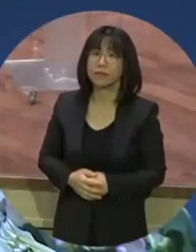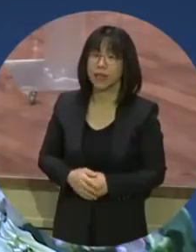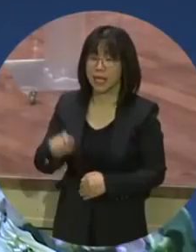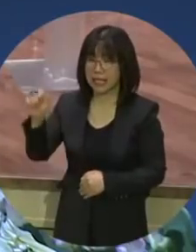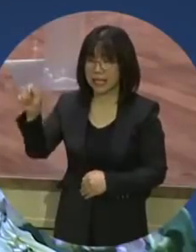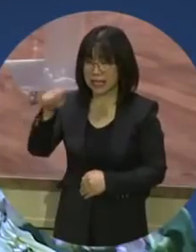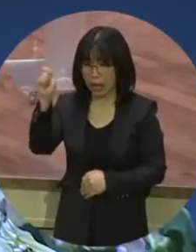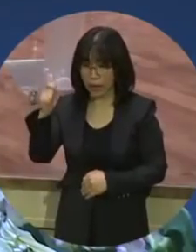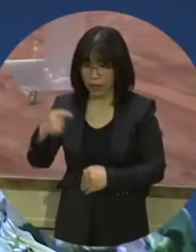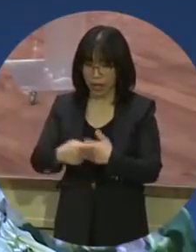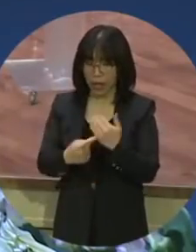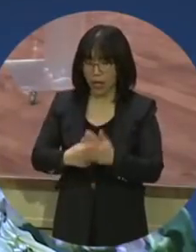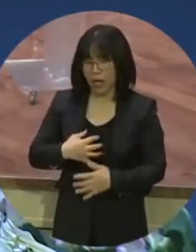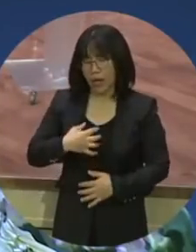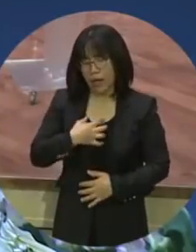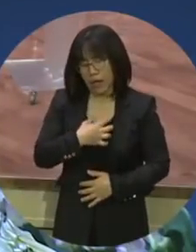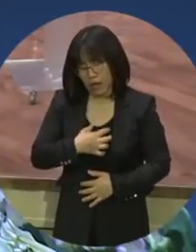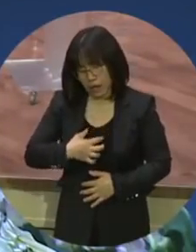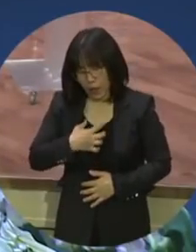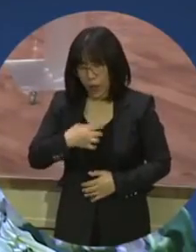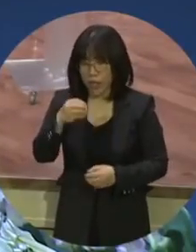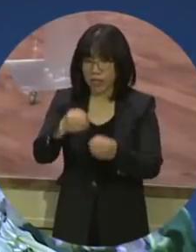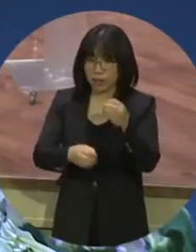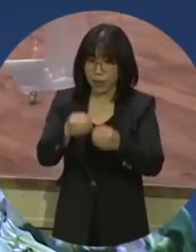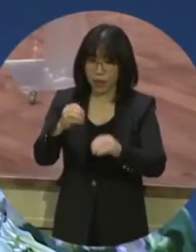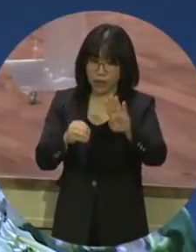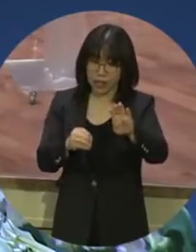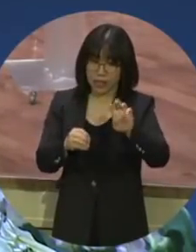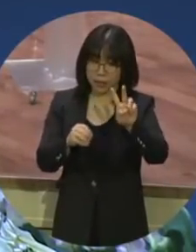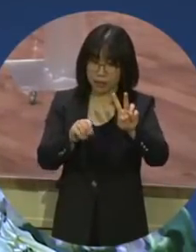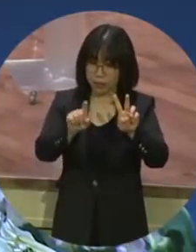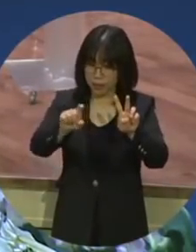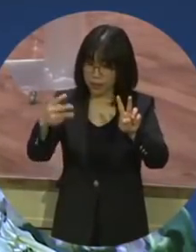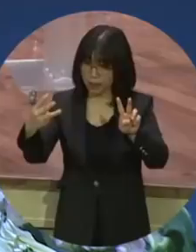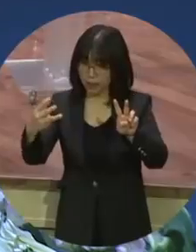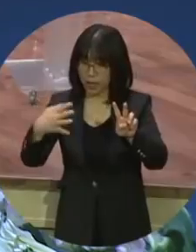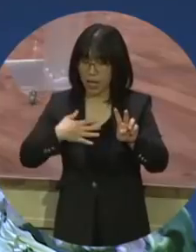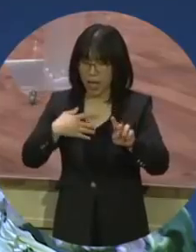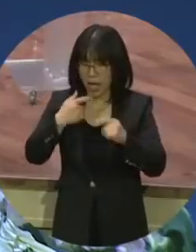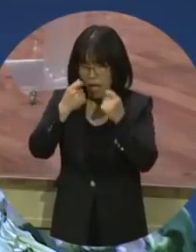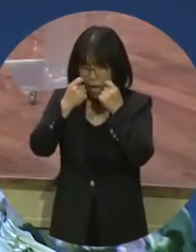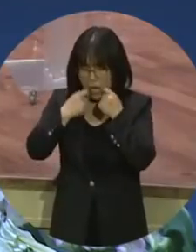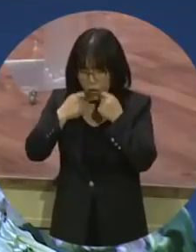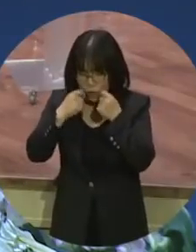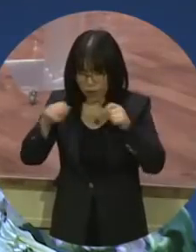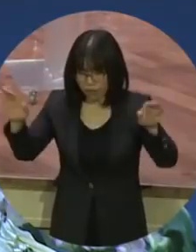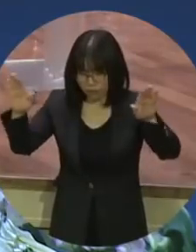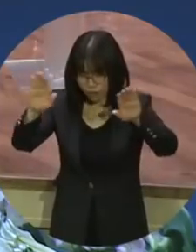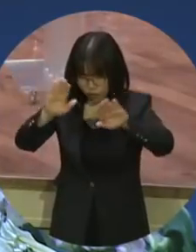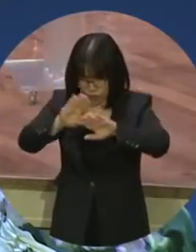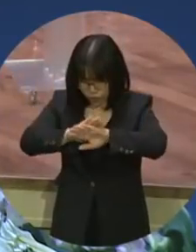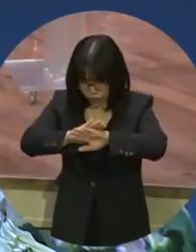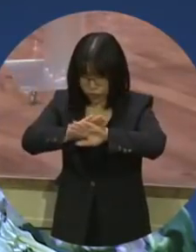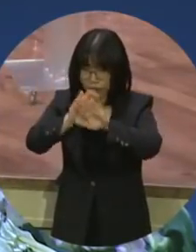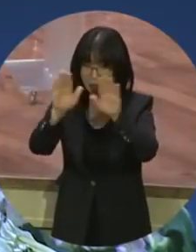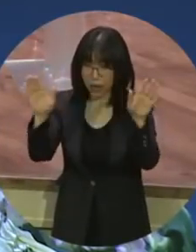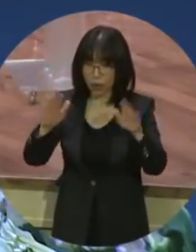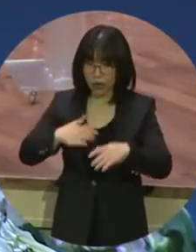다윗이 얼마나 괴로웠는지 오늘 시편 42편 3절에 보니까 내 눈물이 주야로 내 음식이